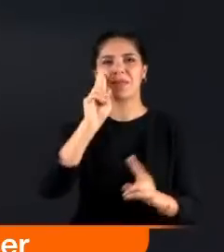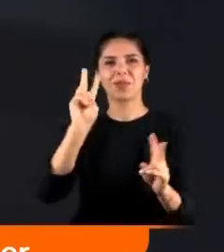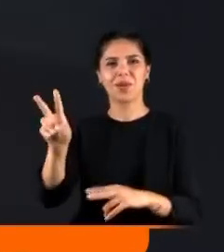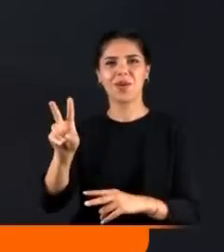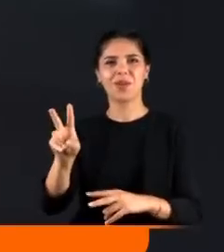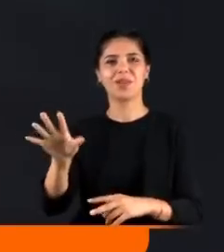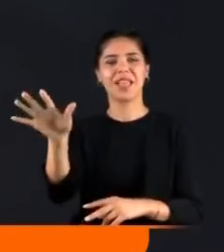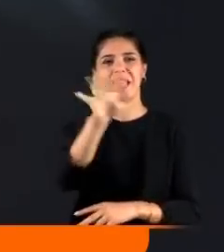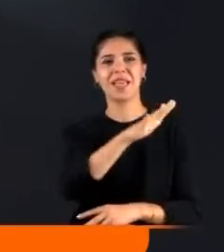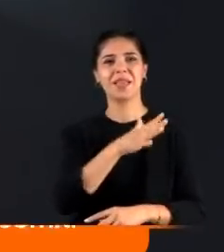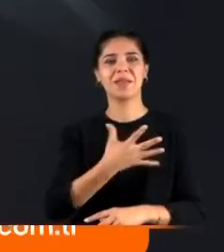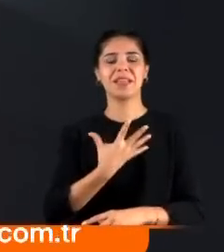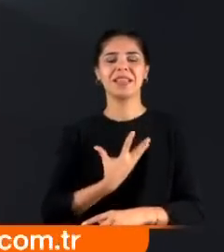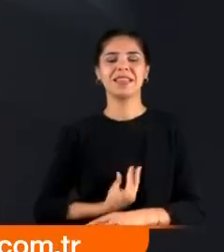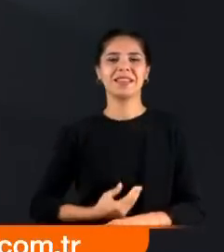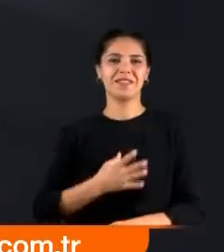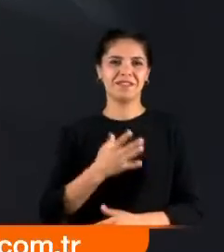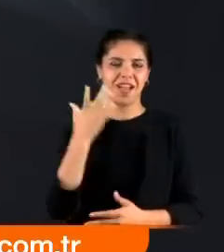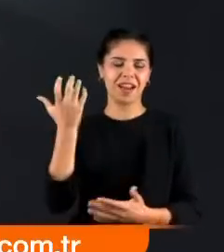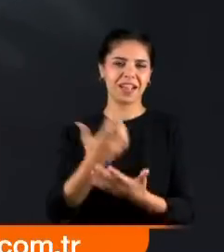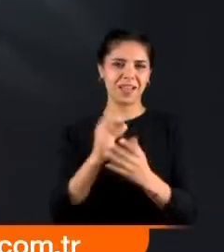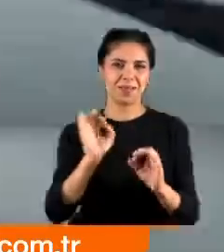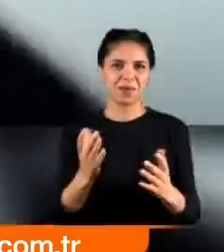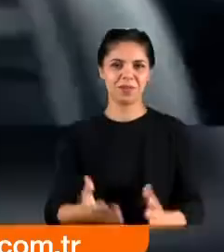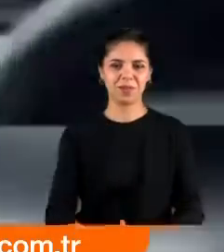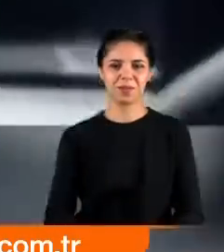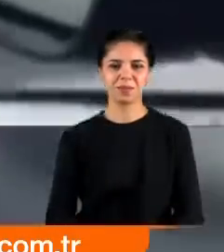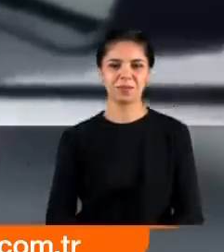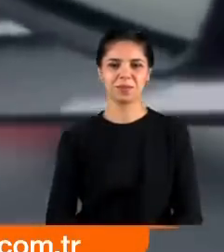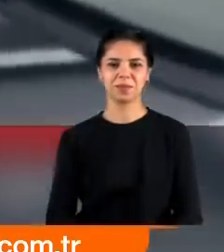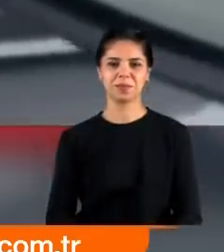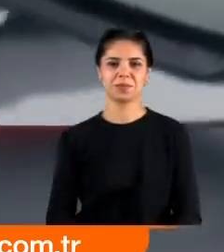iç geçirerek kayıt tuşuna bastı.